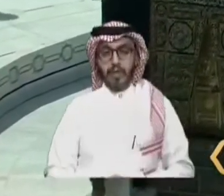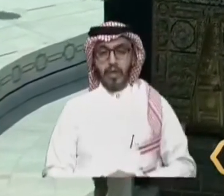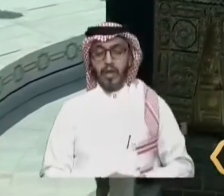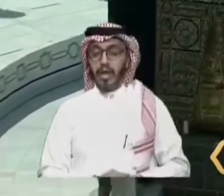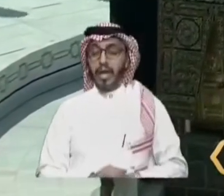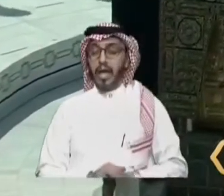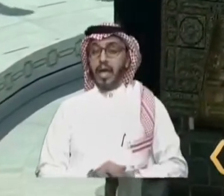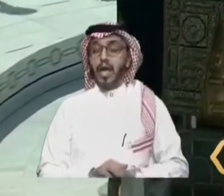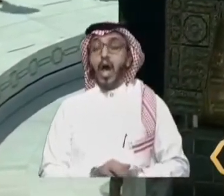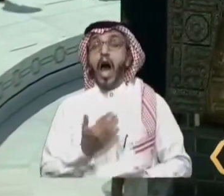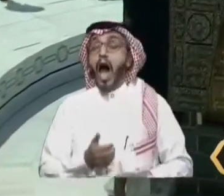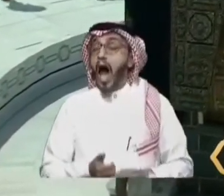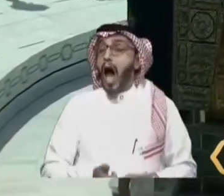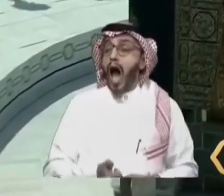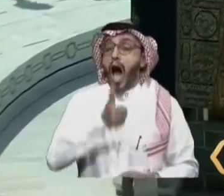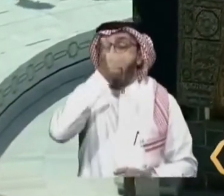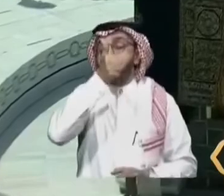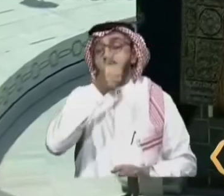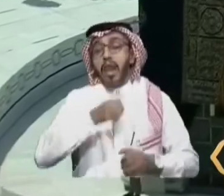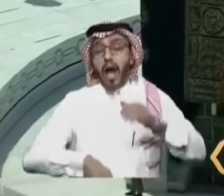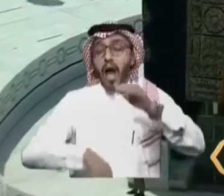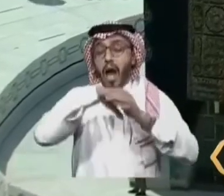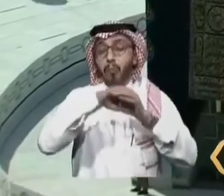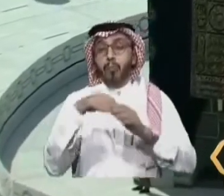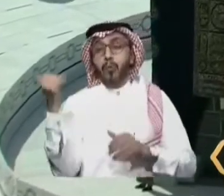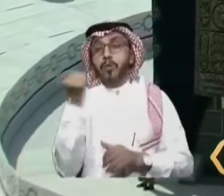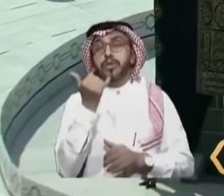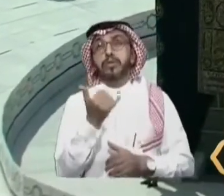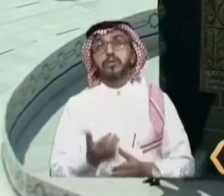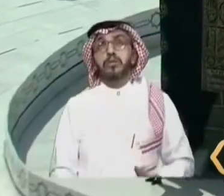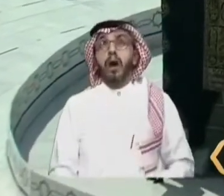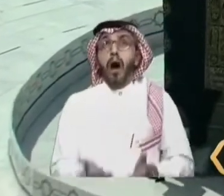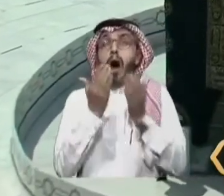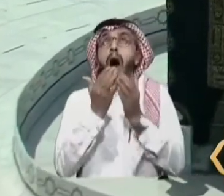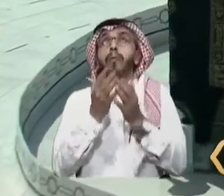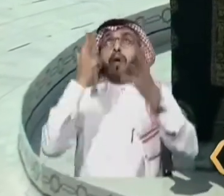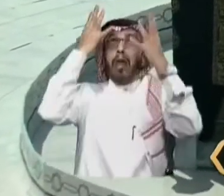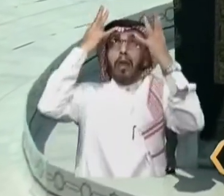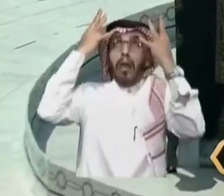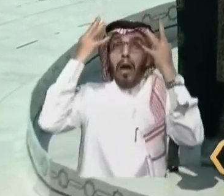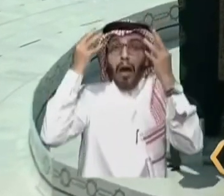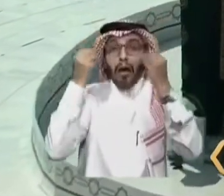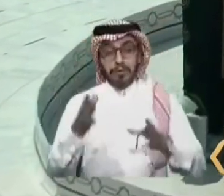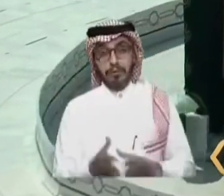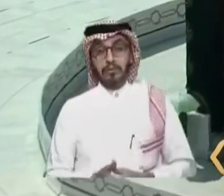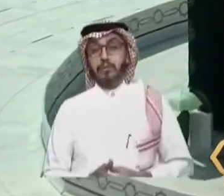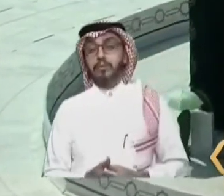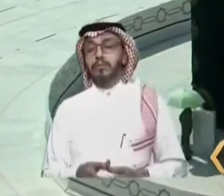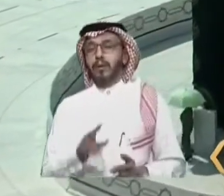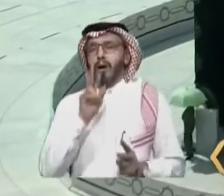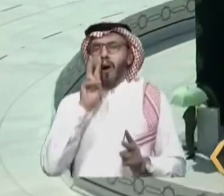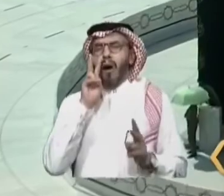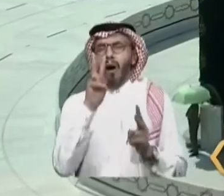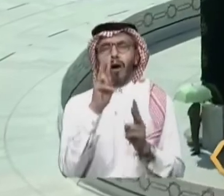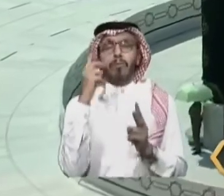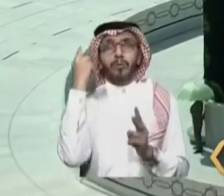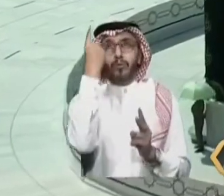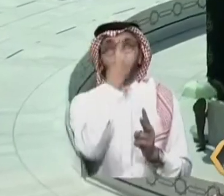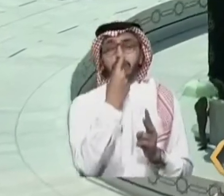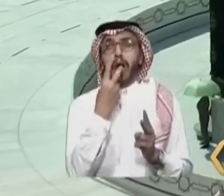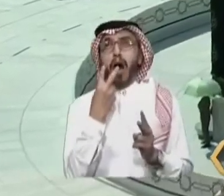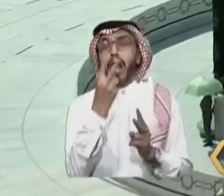وأعلى ذلك وأشرفه وأعظمه الحظوة برضوان الله والنظر إلى وجهه